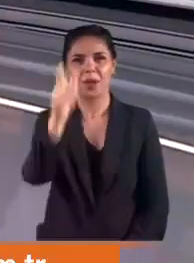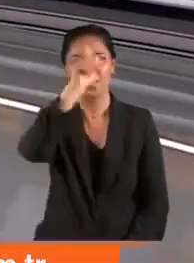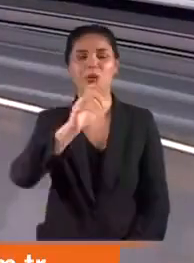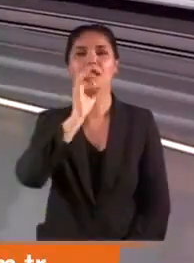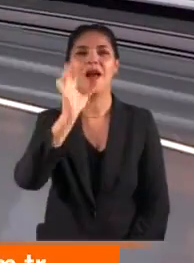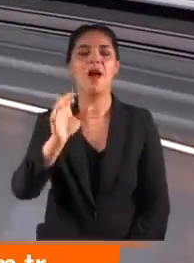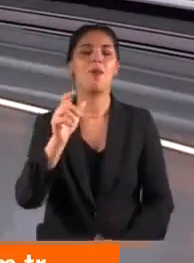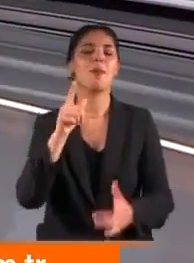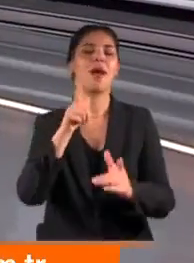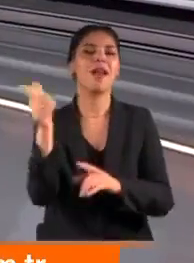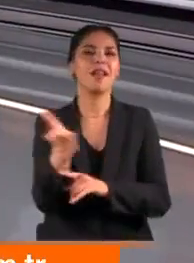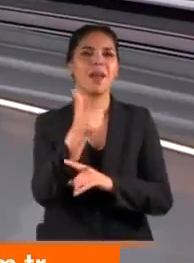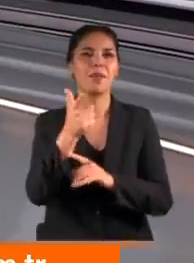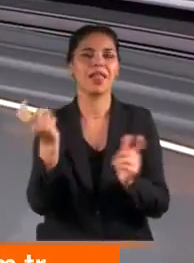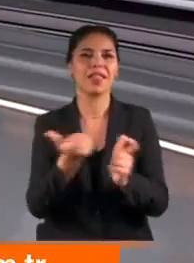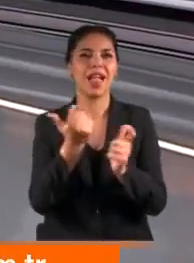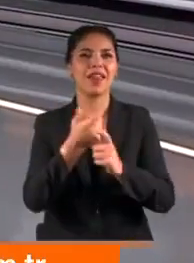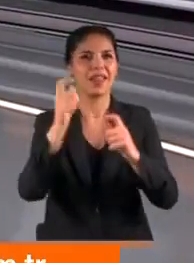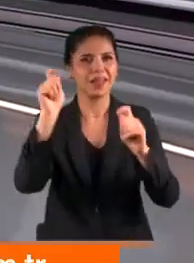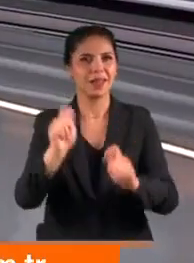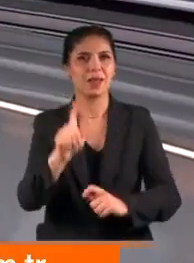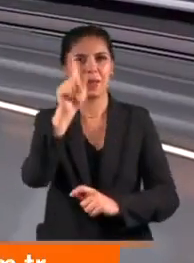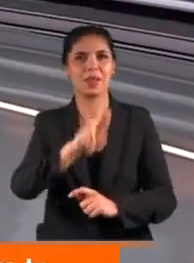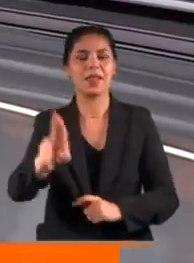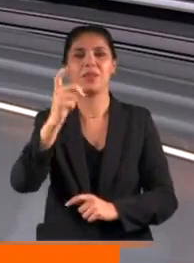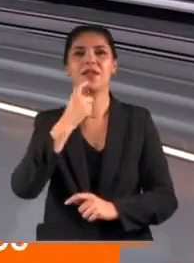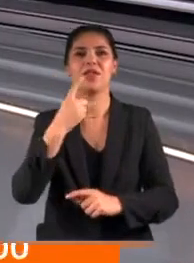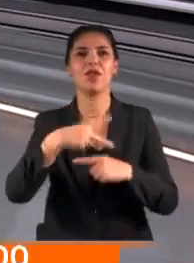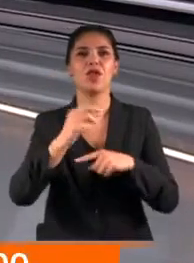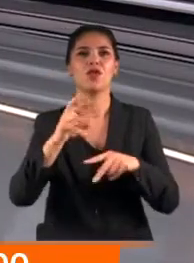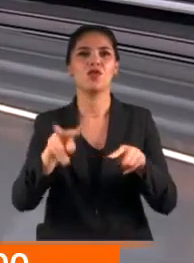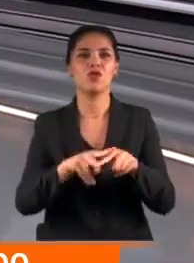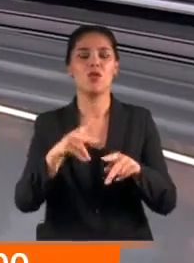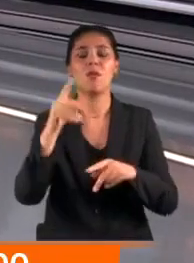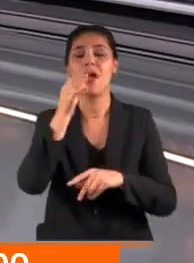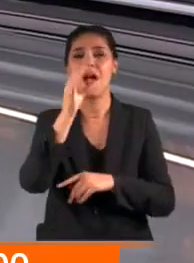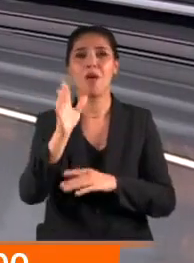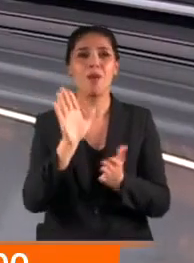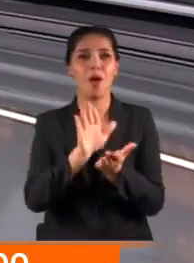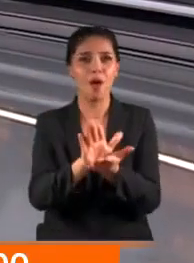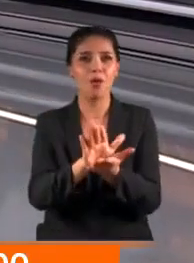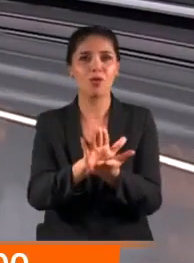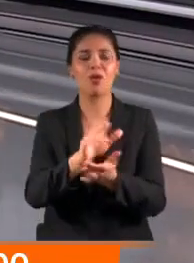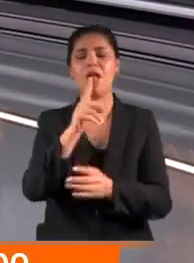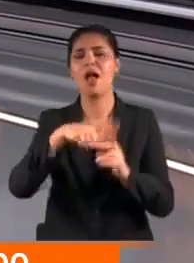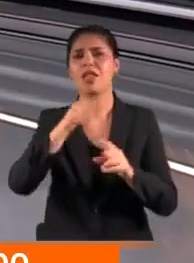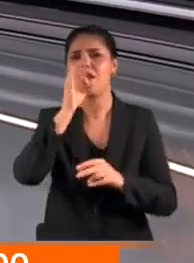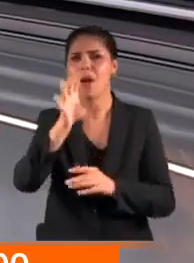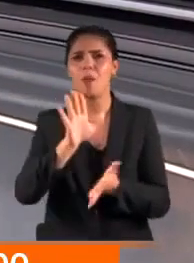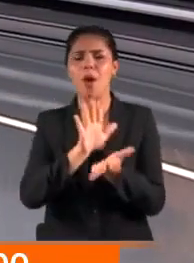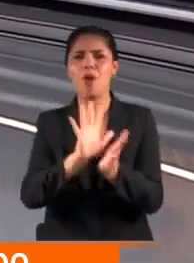Türkiye Haber Kameramanları Derneği'nin düzenlediği 27. Zoom Haber Ödülleri'nde ATV Haber'e ödül yağdı. Muhabir